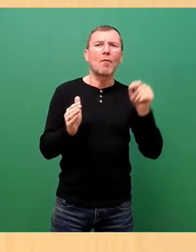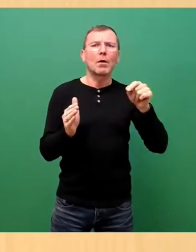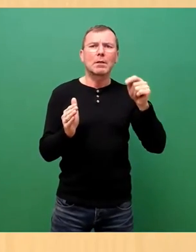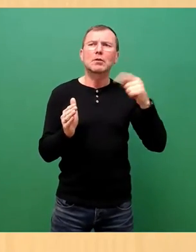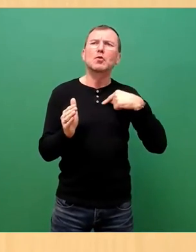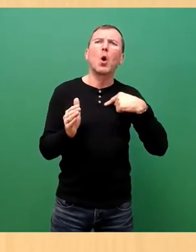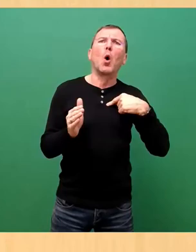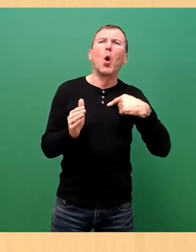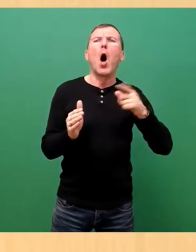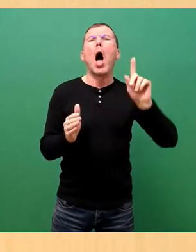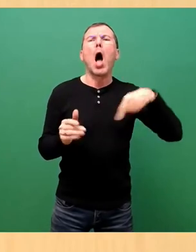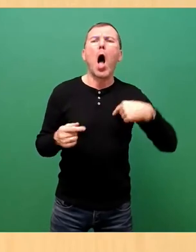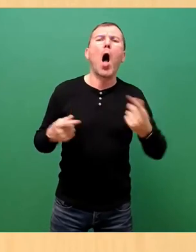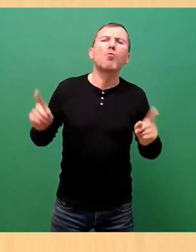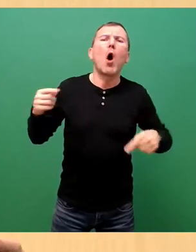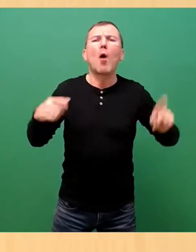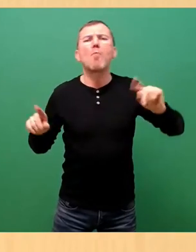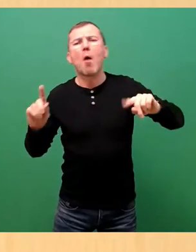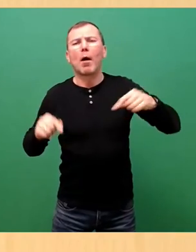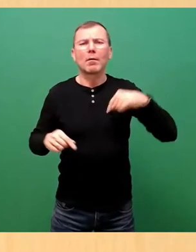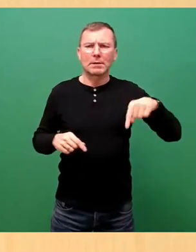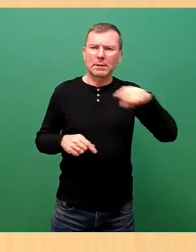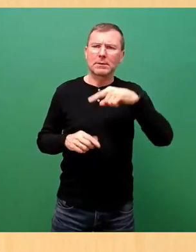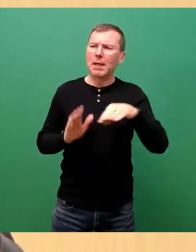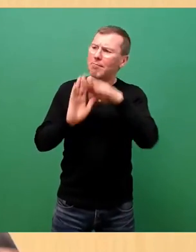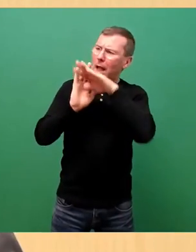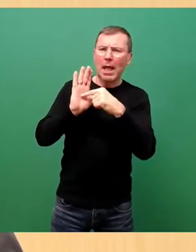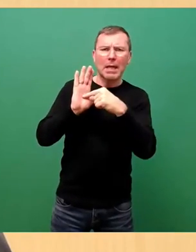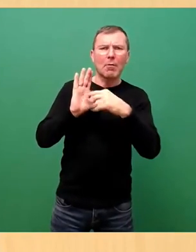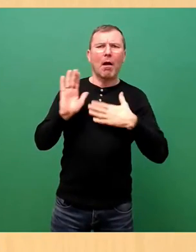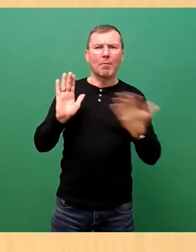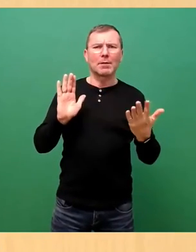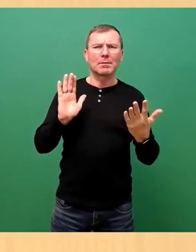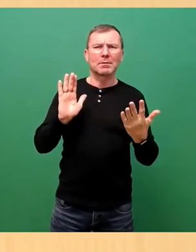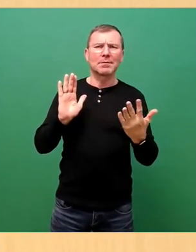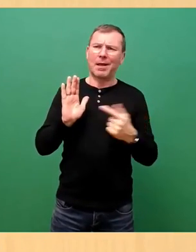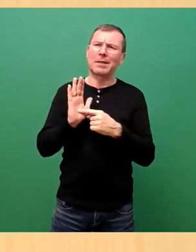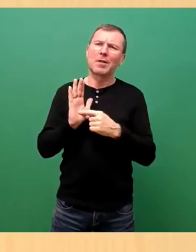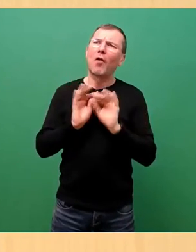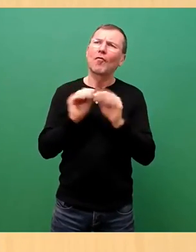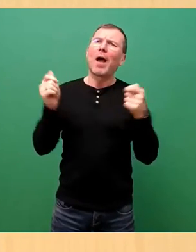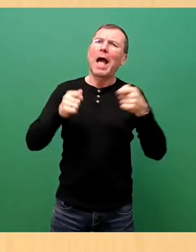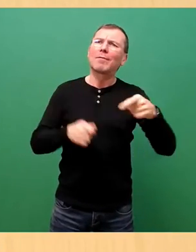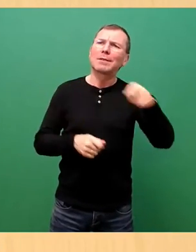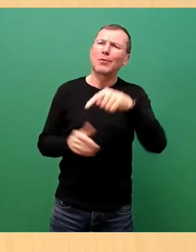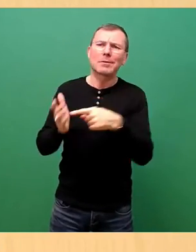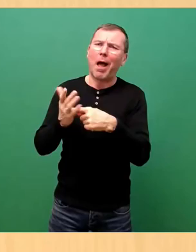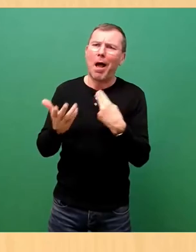ob das, was wir hier jetzt als Regelung haben, nicht zumutbar für Investoren wäre.